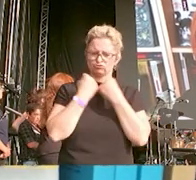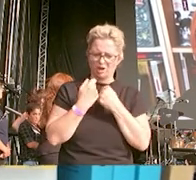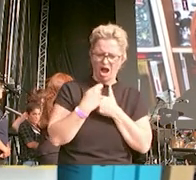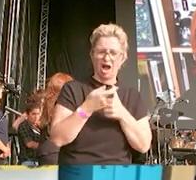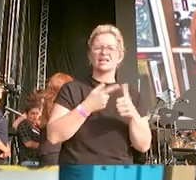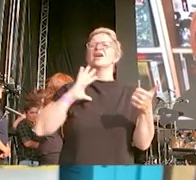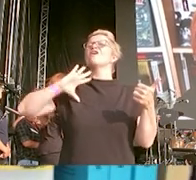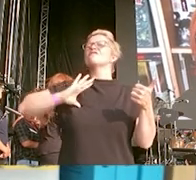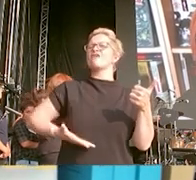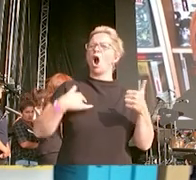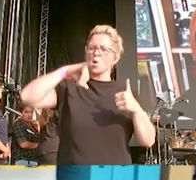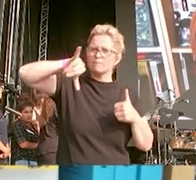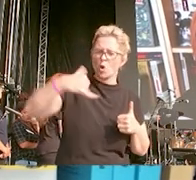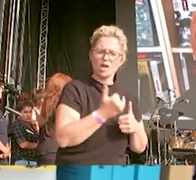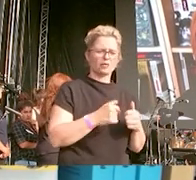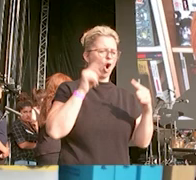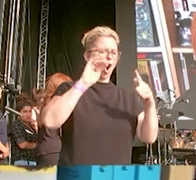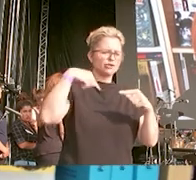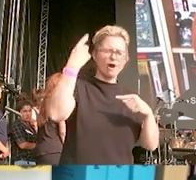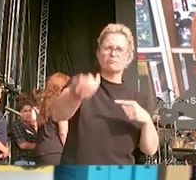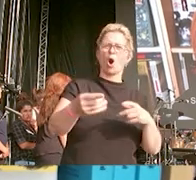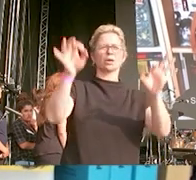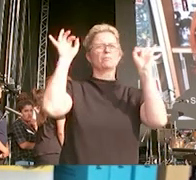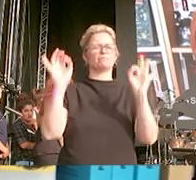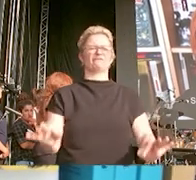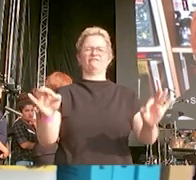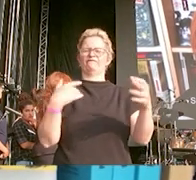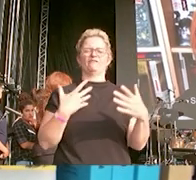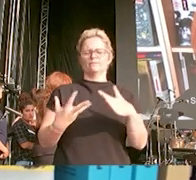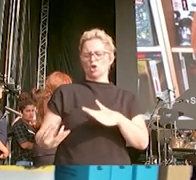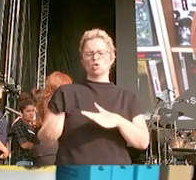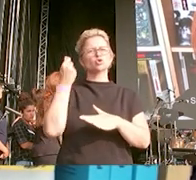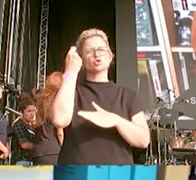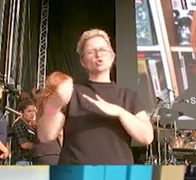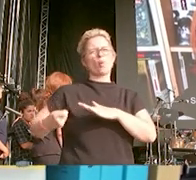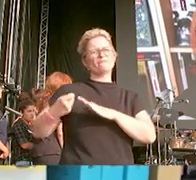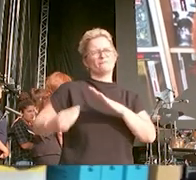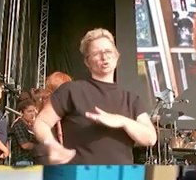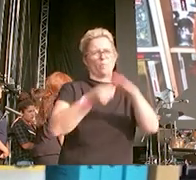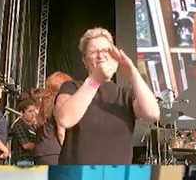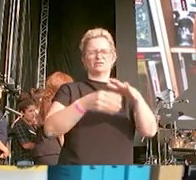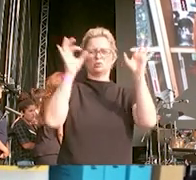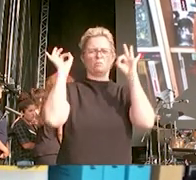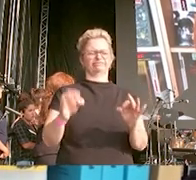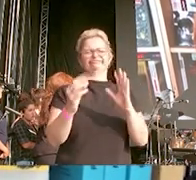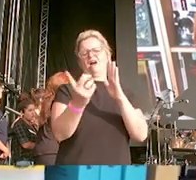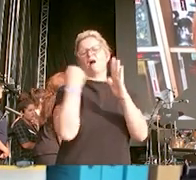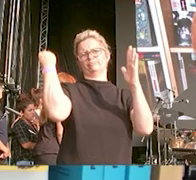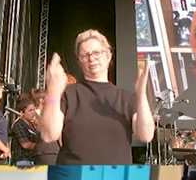feministischen Projekten von einem Tag auf den anderen Subventionen gestrichen worden sind und